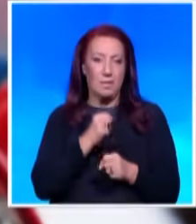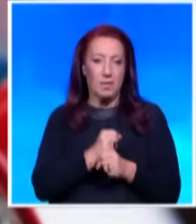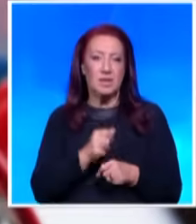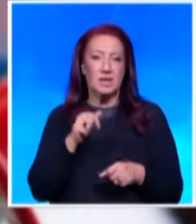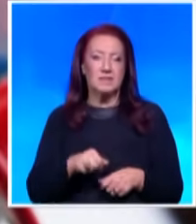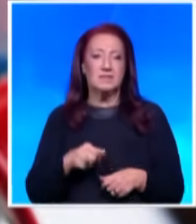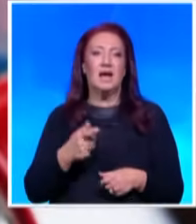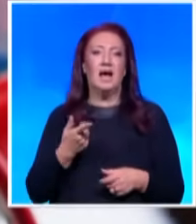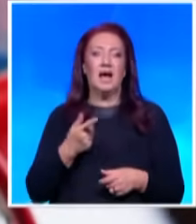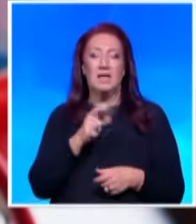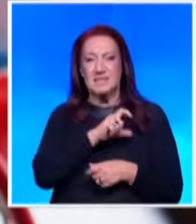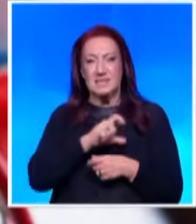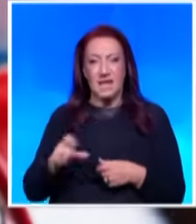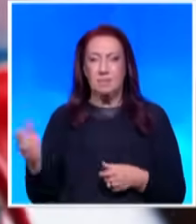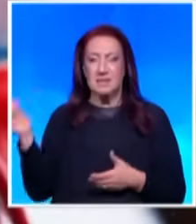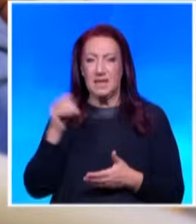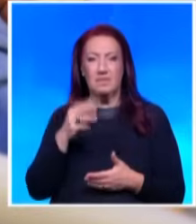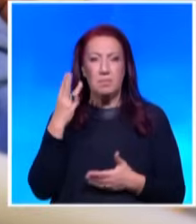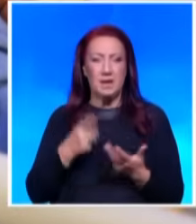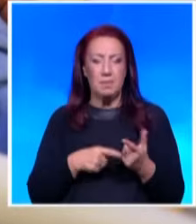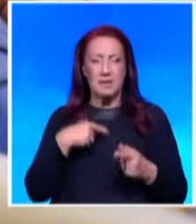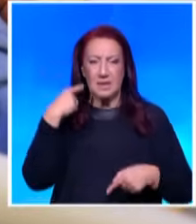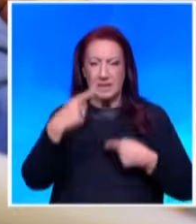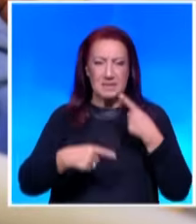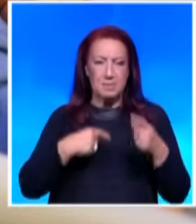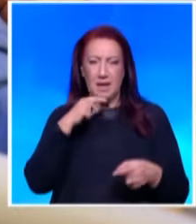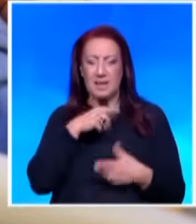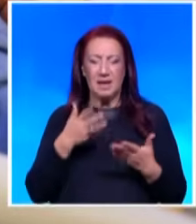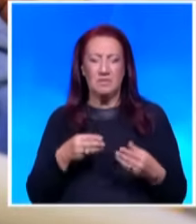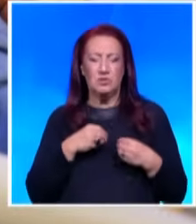идвам. Има моменти, не се чувствам добре въобще. Отпаднал.